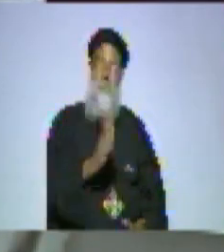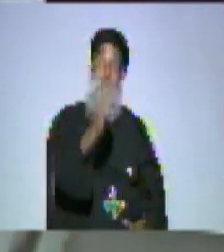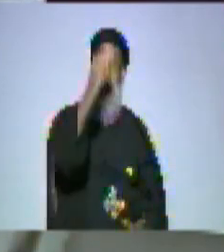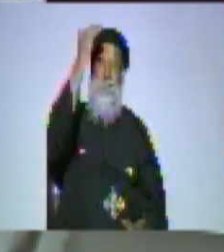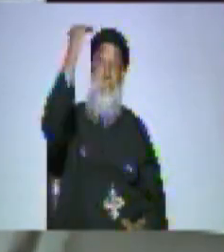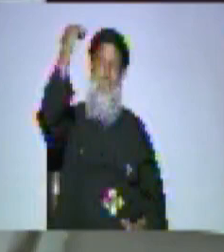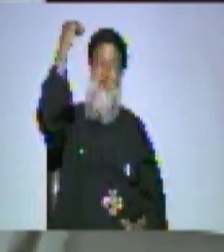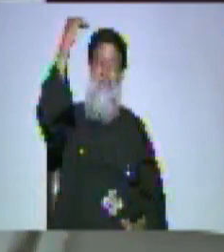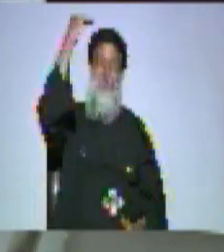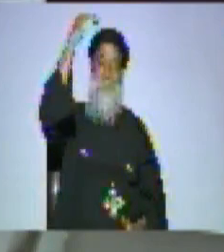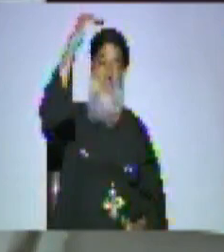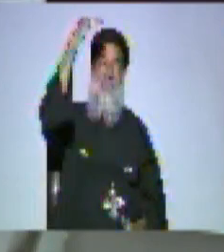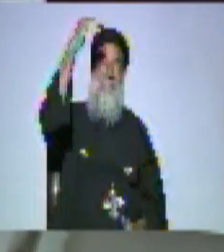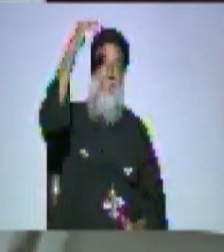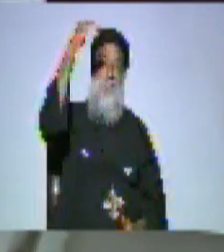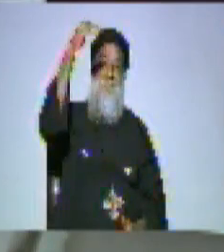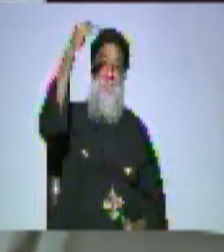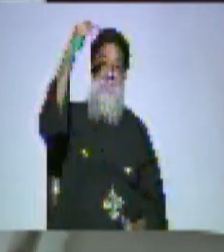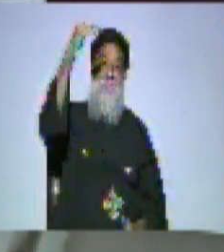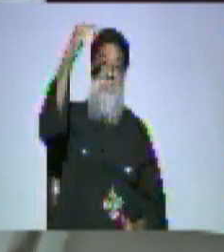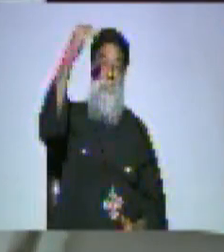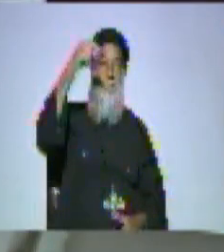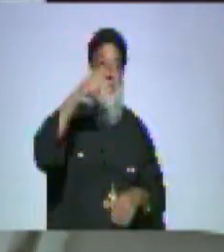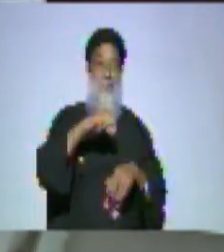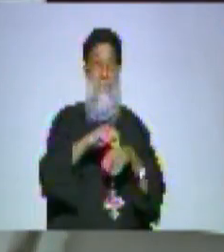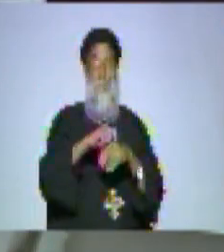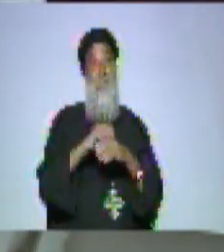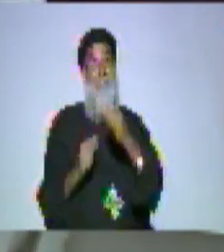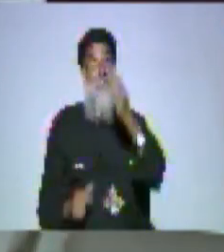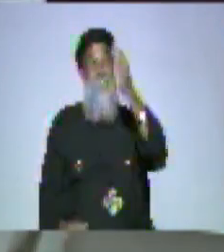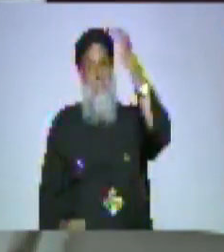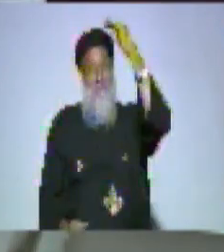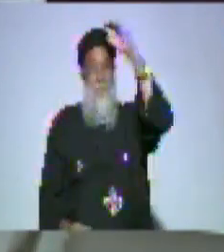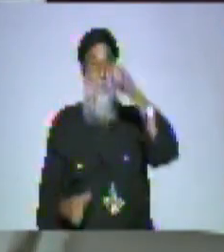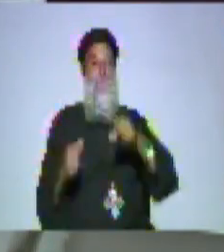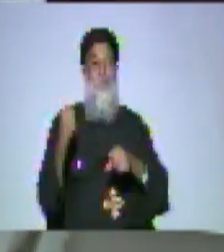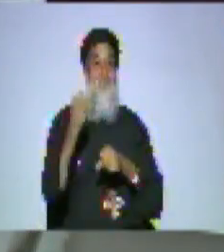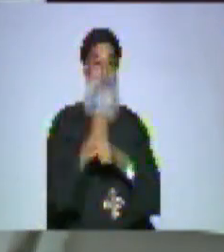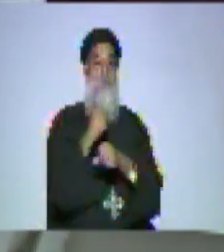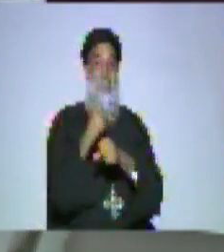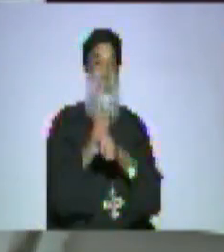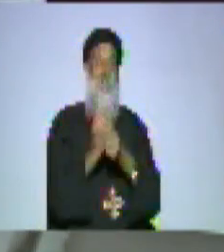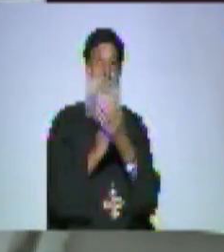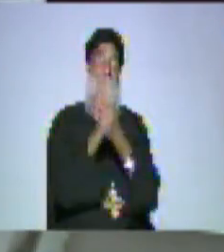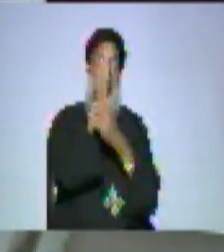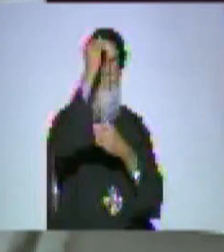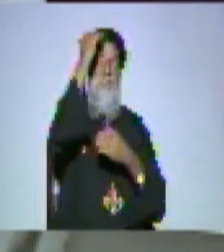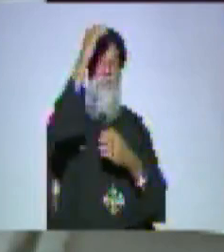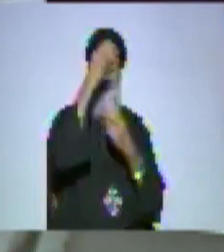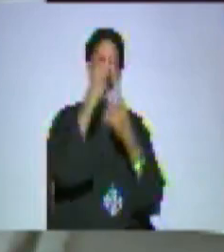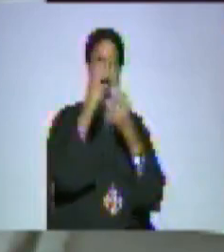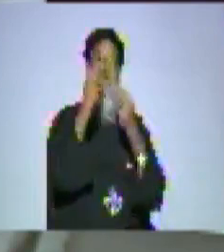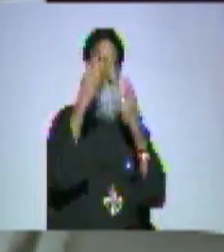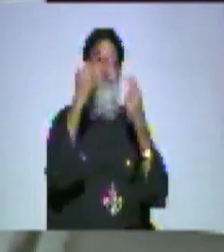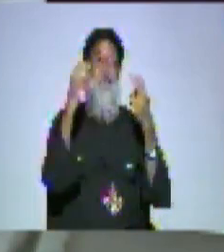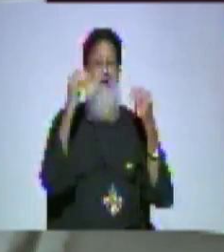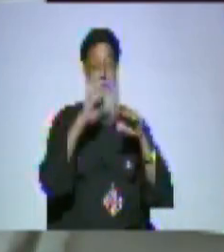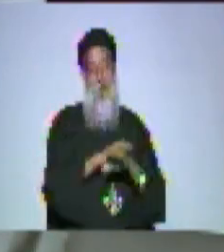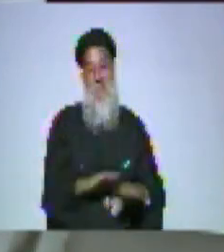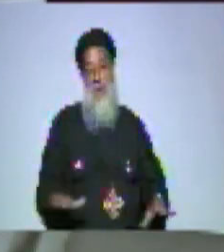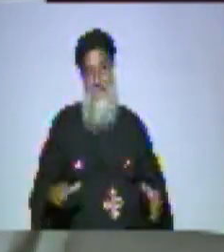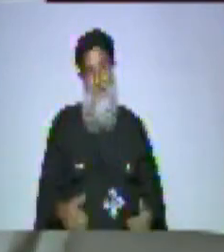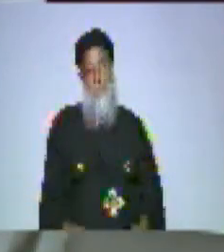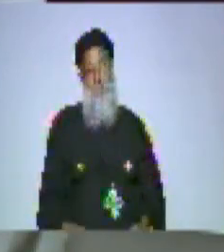طب الكثير بقى والانسان في السماء يشتغل اكتر مكان على الارض لان